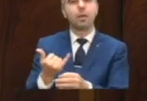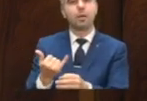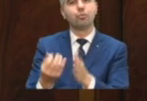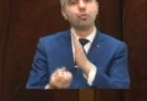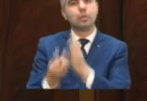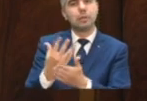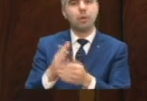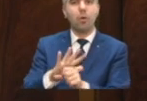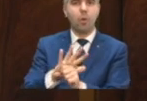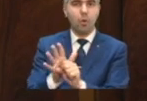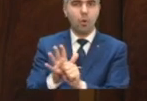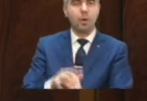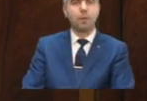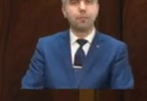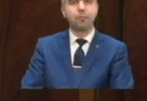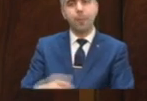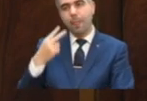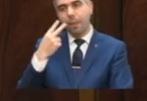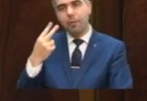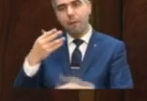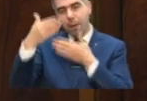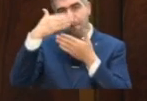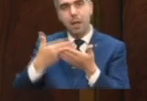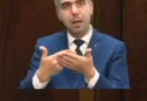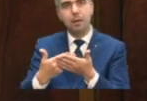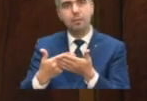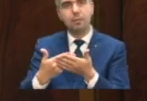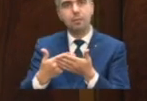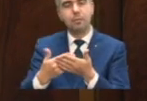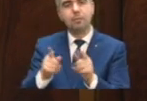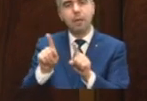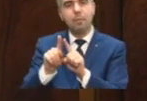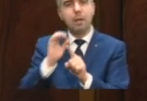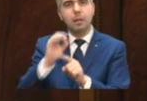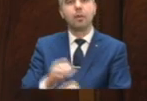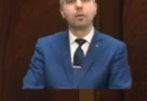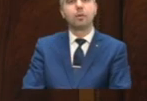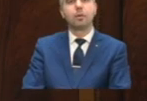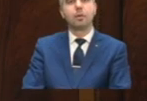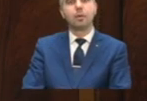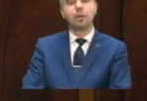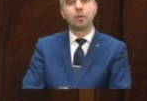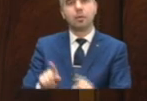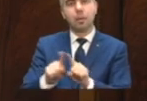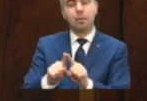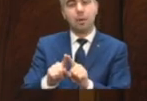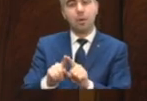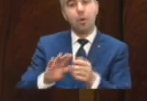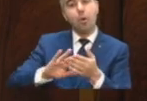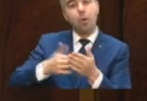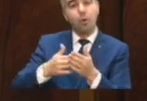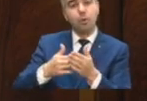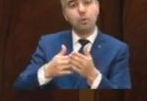الجائحه تبين لنا في المغرب. هذاك لو كيت دو بريليفمون اللي كيدار راه كنا كنجيبوه من